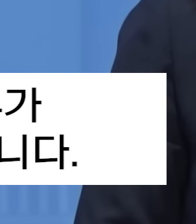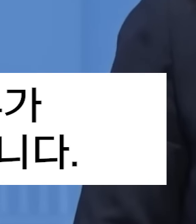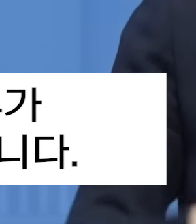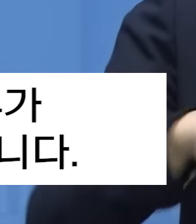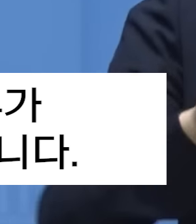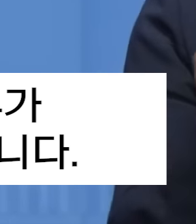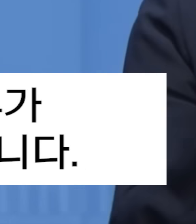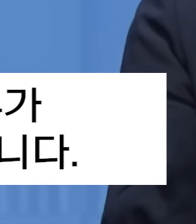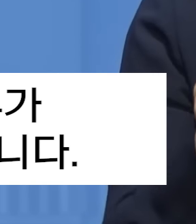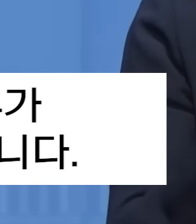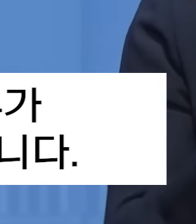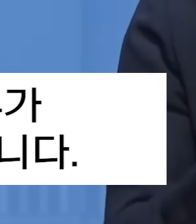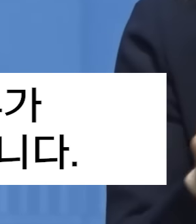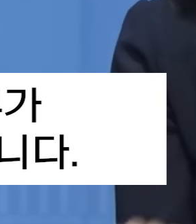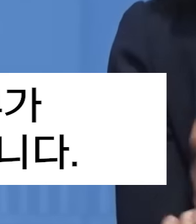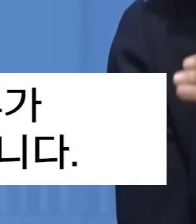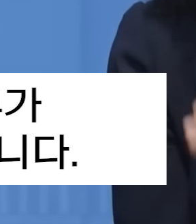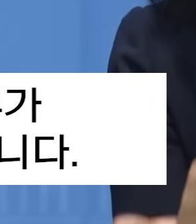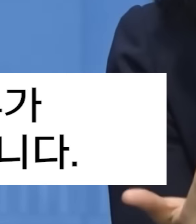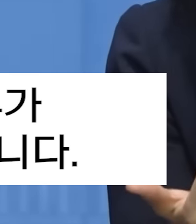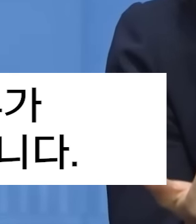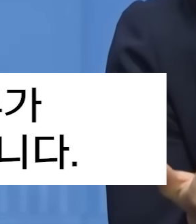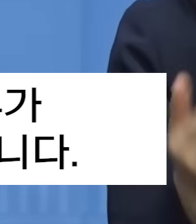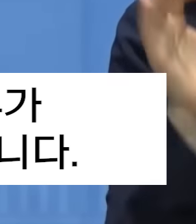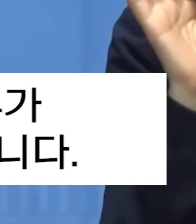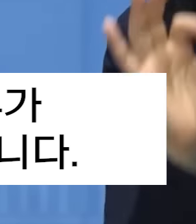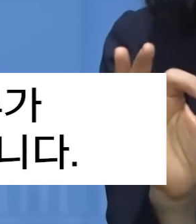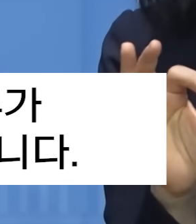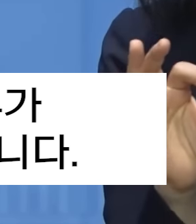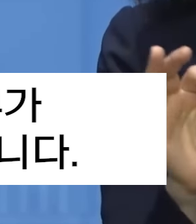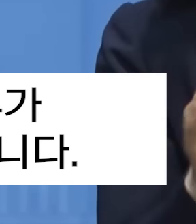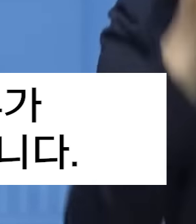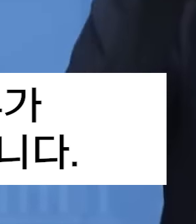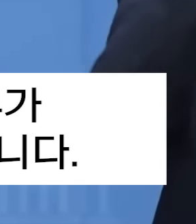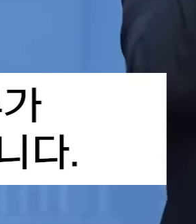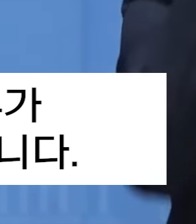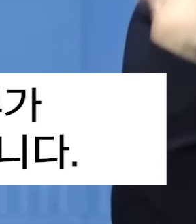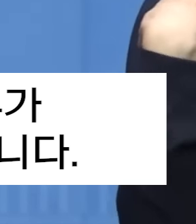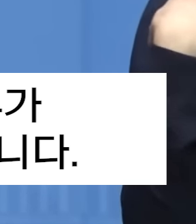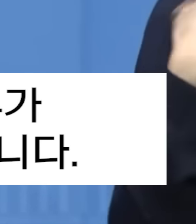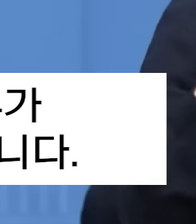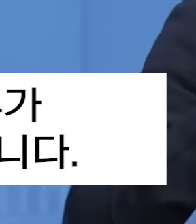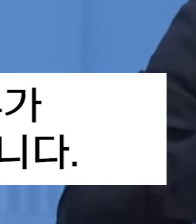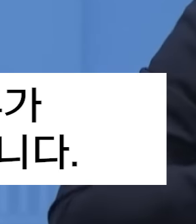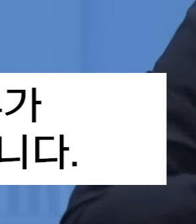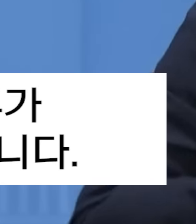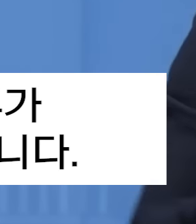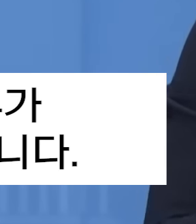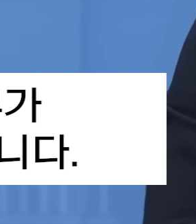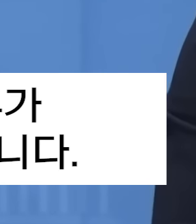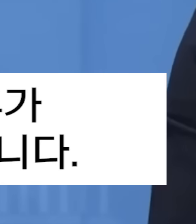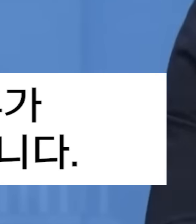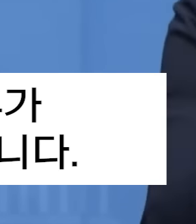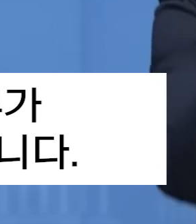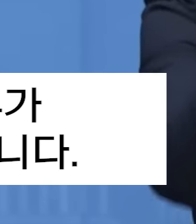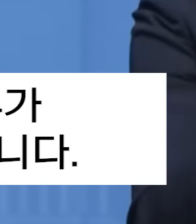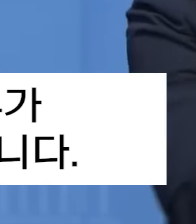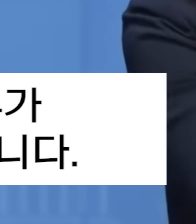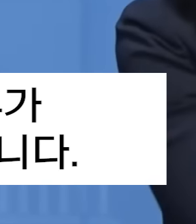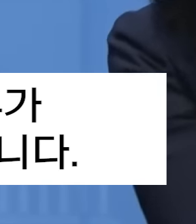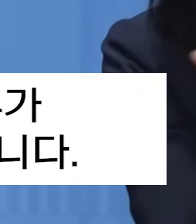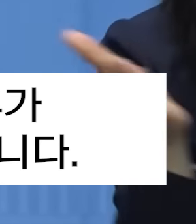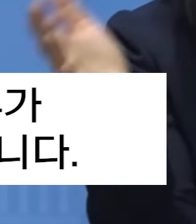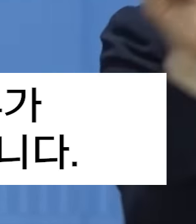사망사고는 단순한 사건이 아닙니다. 우리 정부가 장병들을 대하는 태도를 보여주는